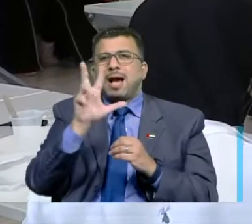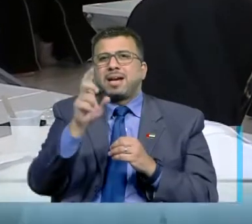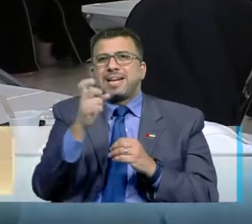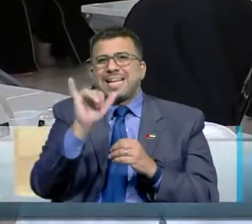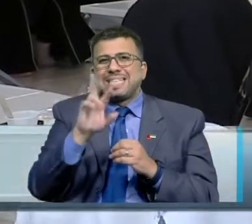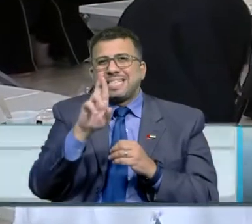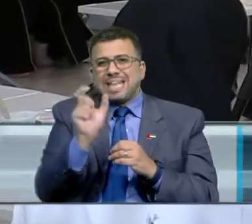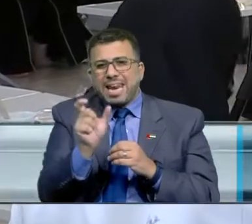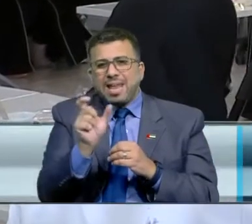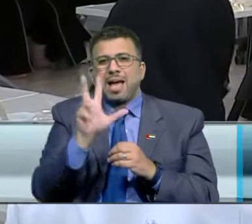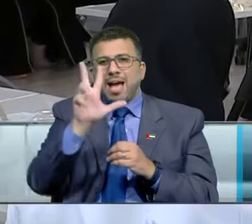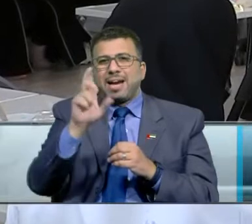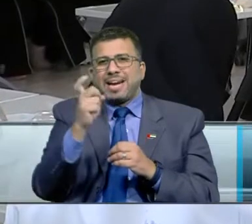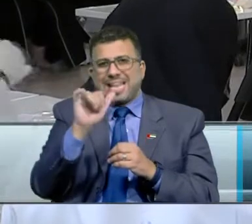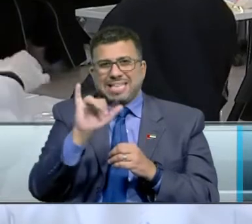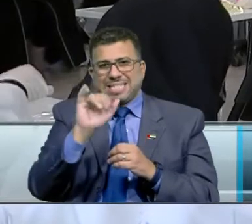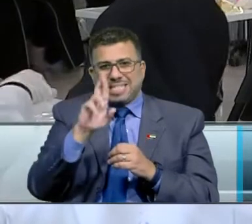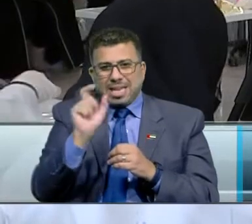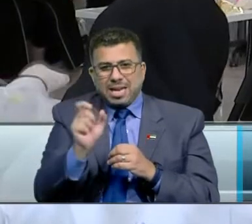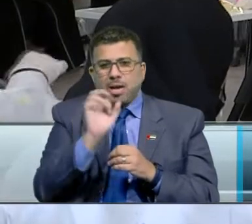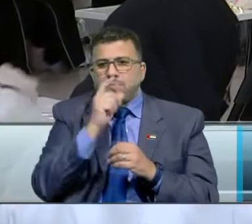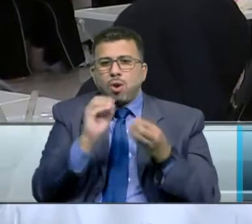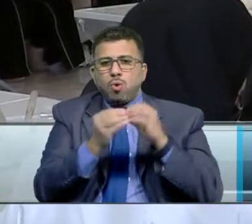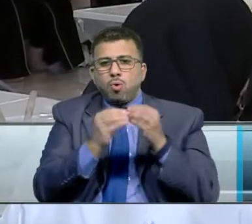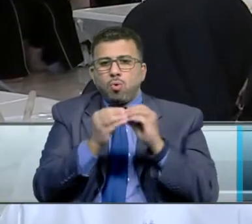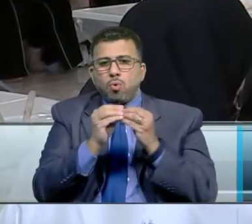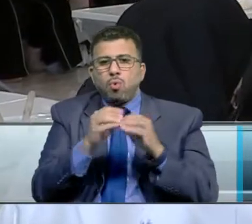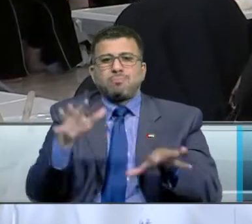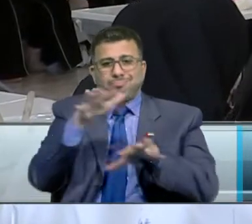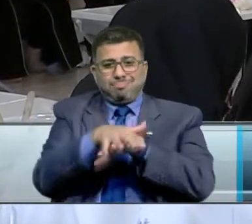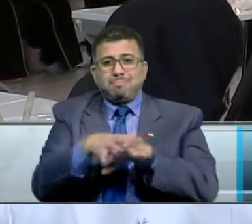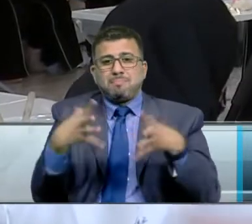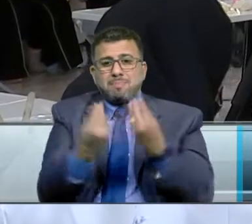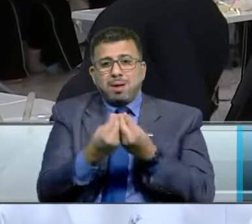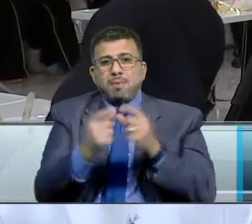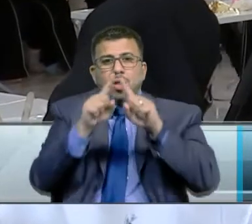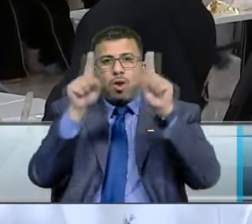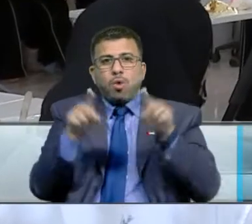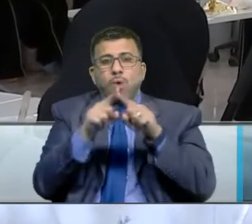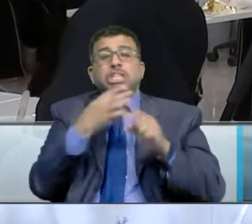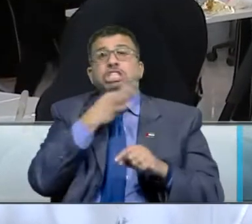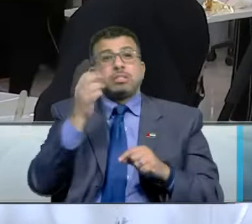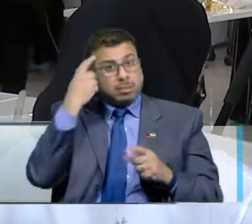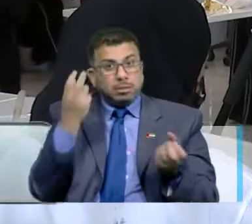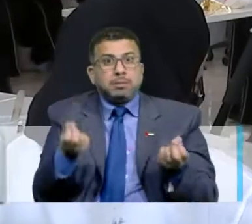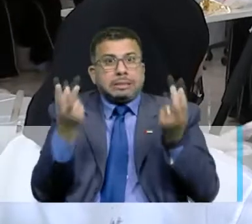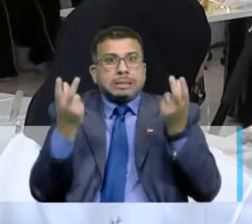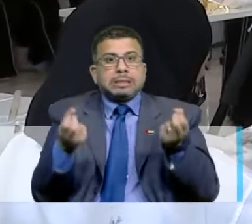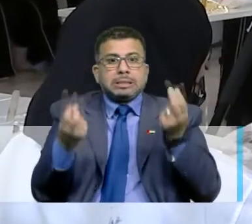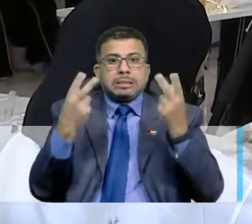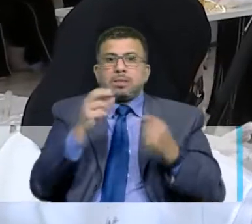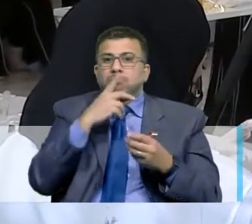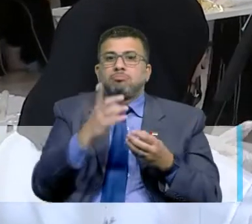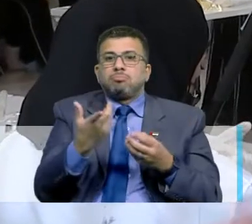كيفية صنع الريزن وكيفية أدمج الألوان إلى بعض عشان أصنع لوحة ابتكارية